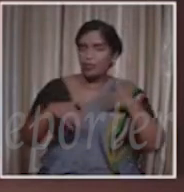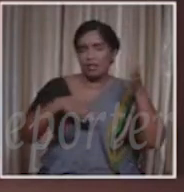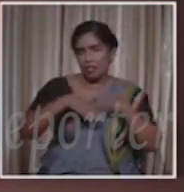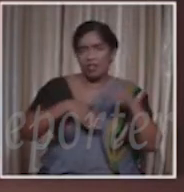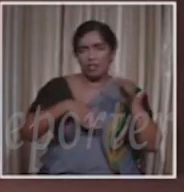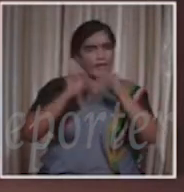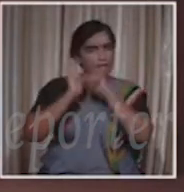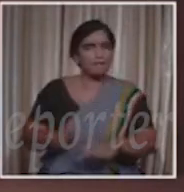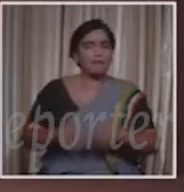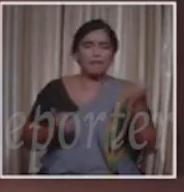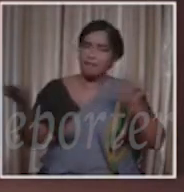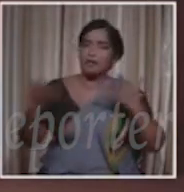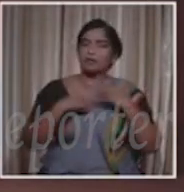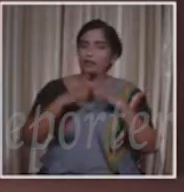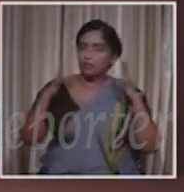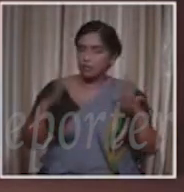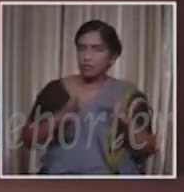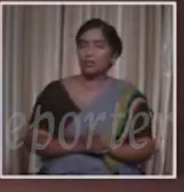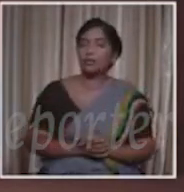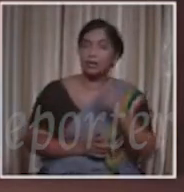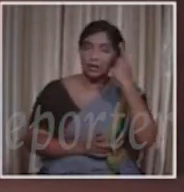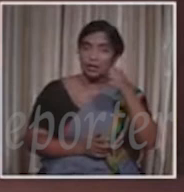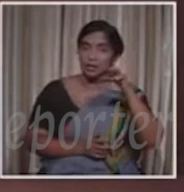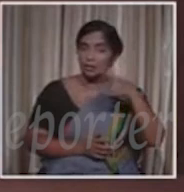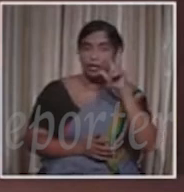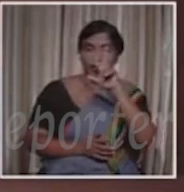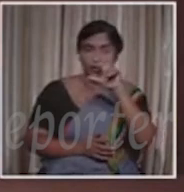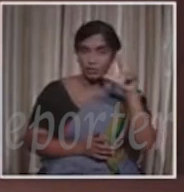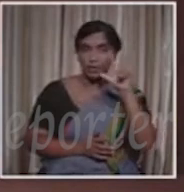ඇතිතරම් බැටකාපු ව්‍යාපාරයක්. හරිද?